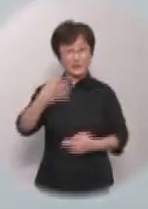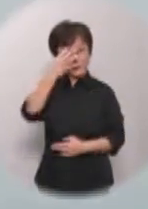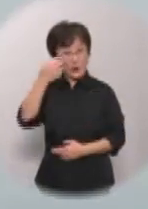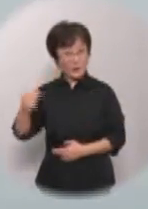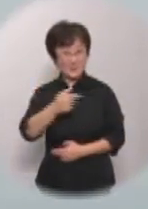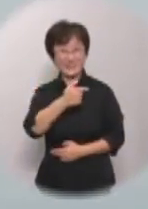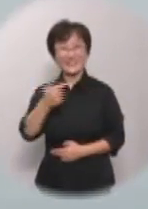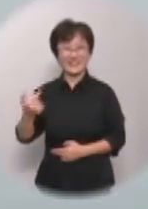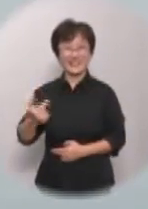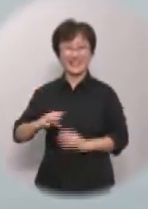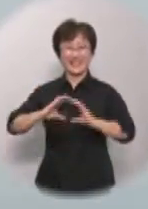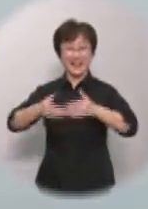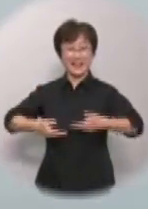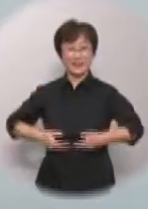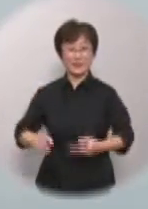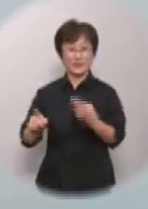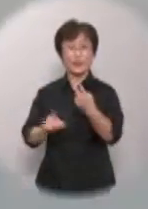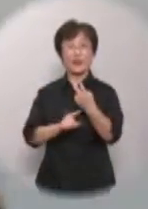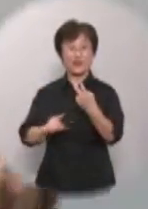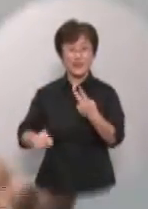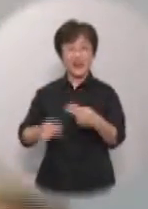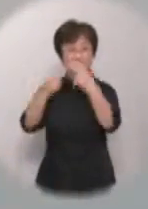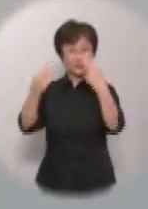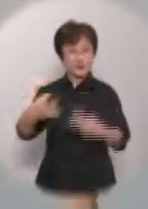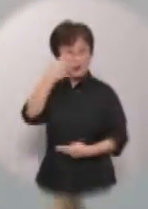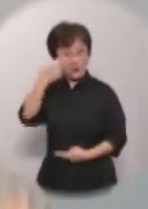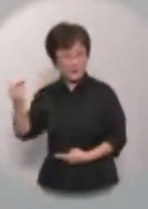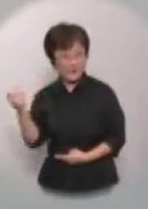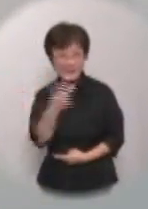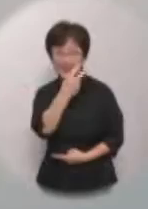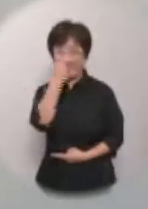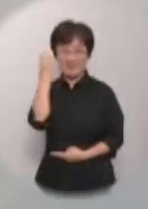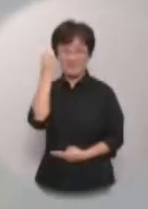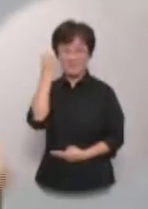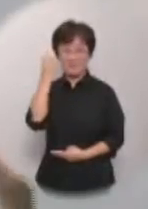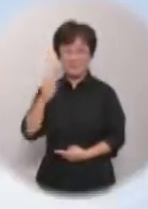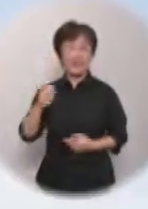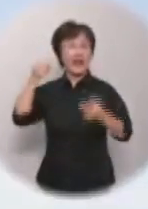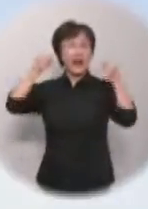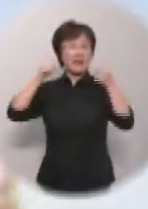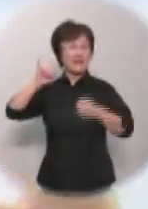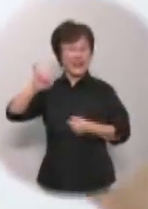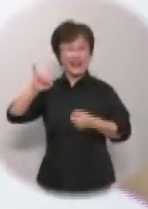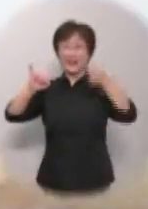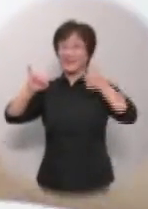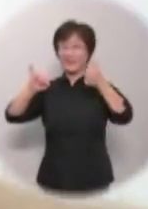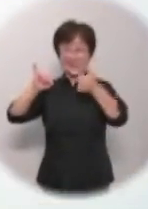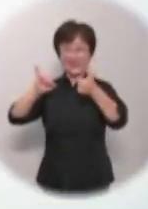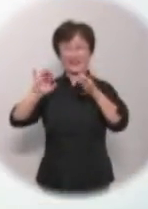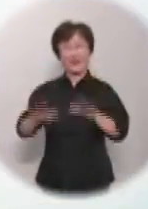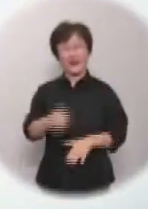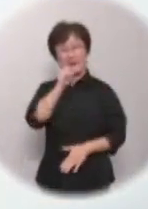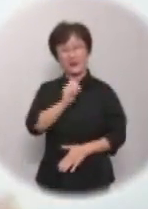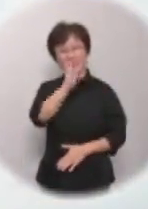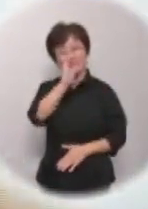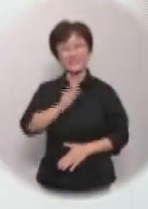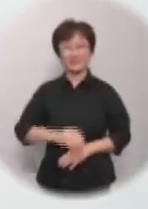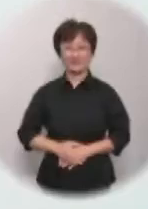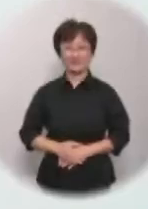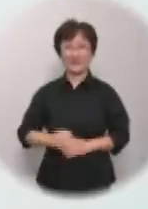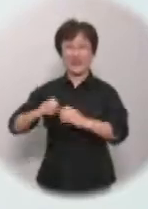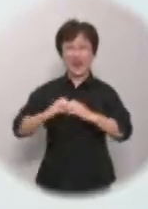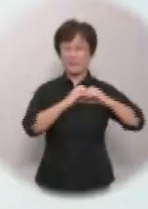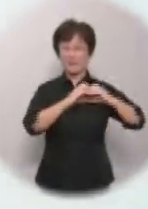静岡に興味津々。海外出身の2人が静岡の魅力を再発見。アマンダ、ジークさん、今回もよろし